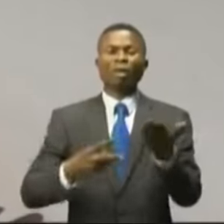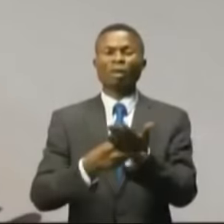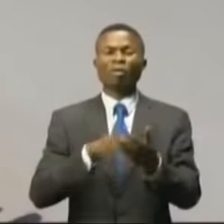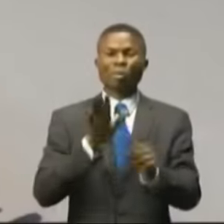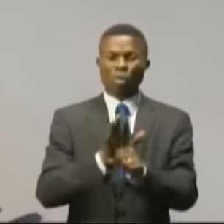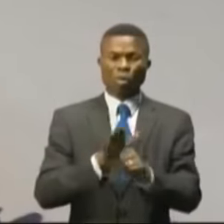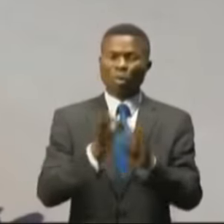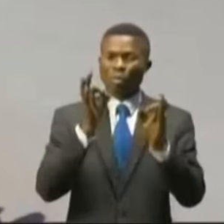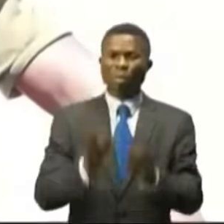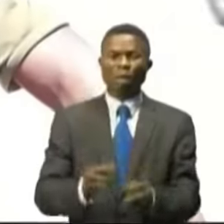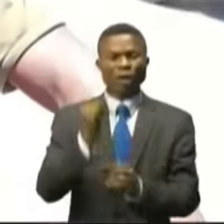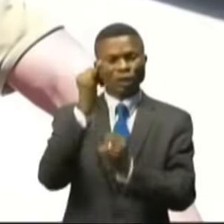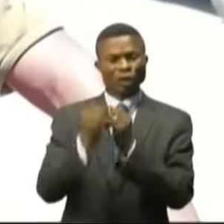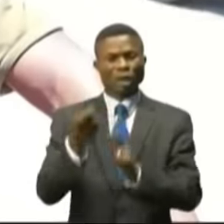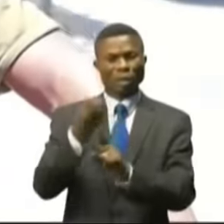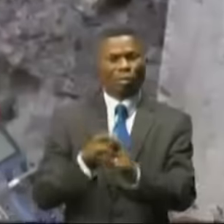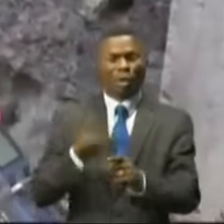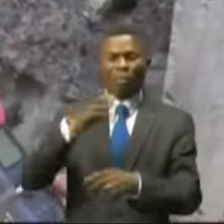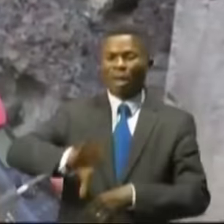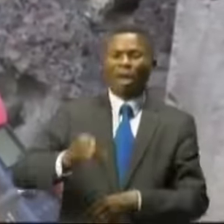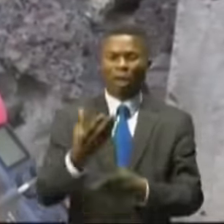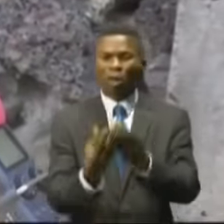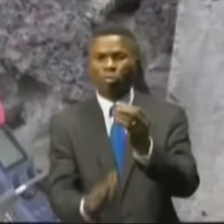pourtant, l'eau ne coule pas au robinet.